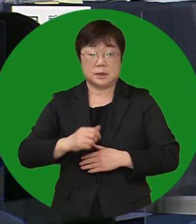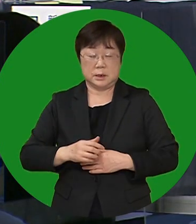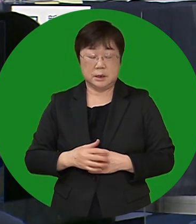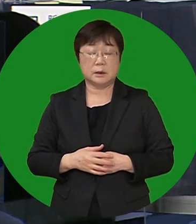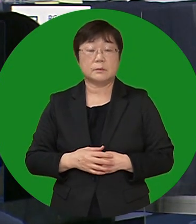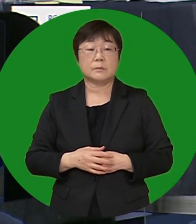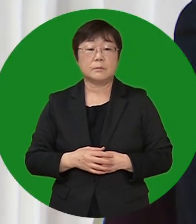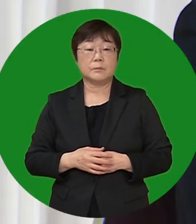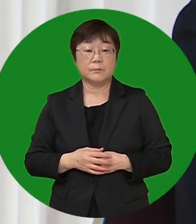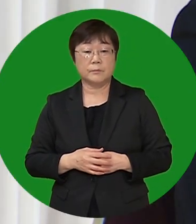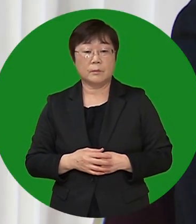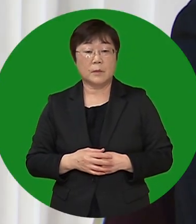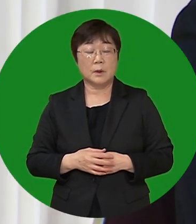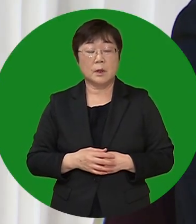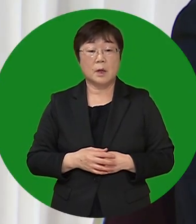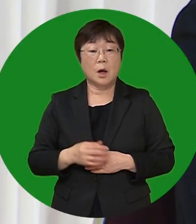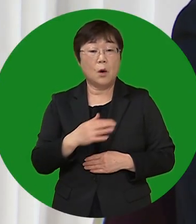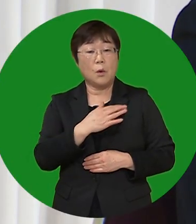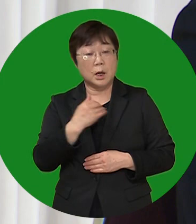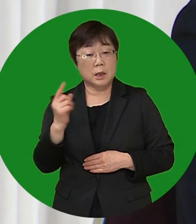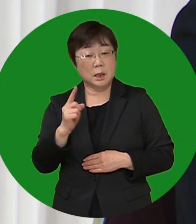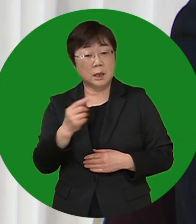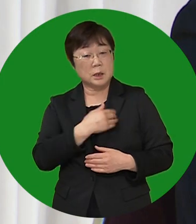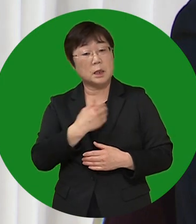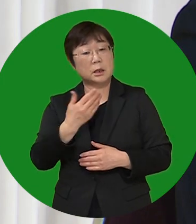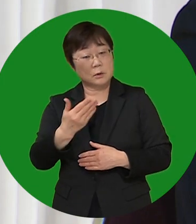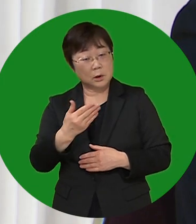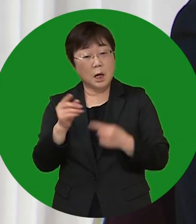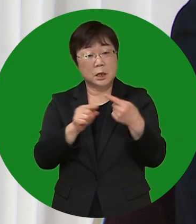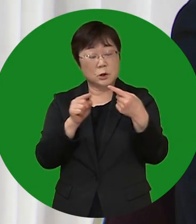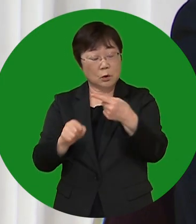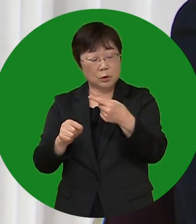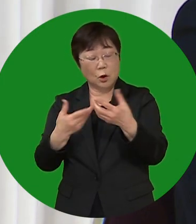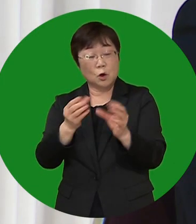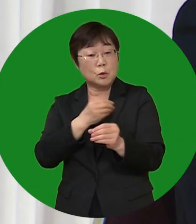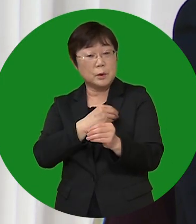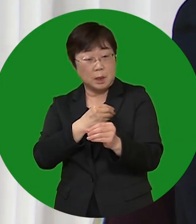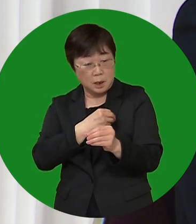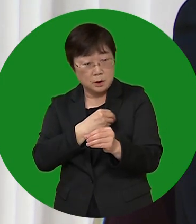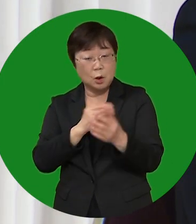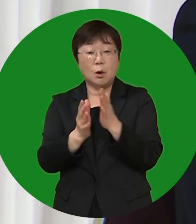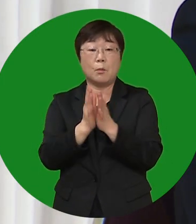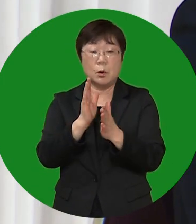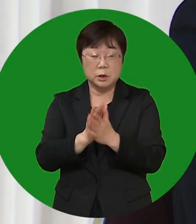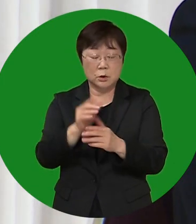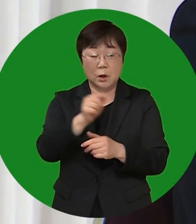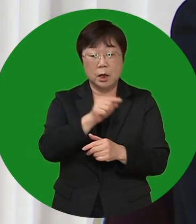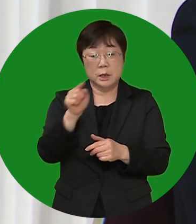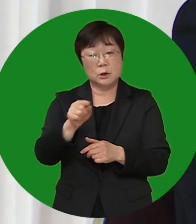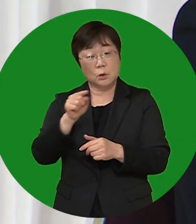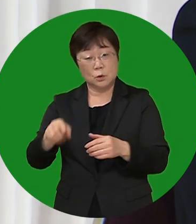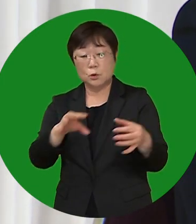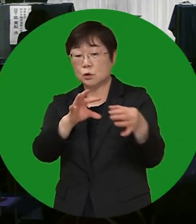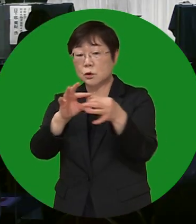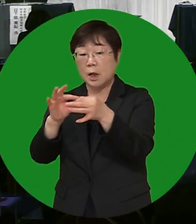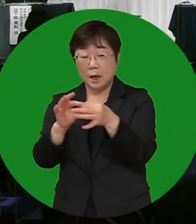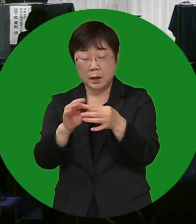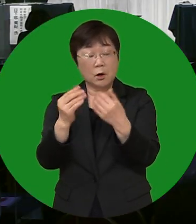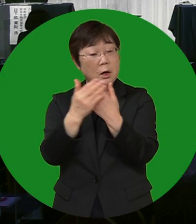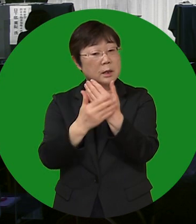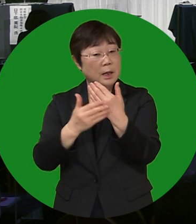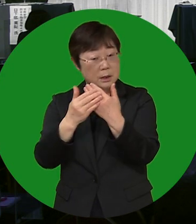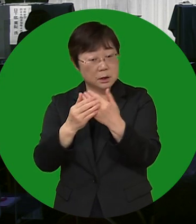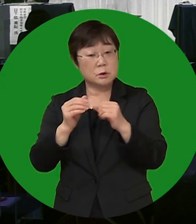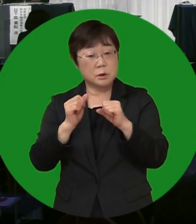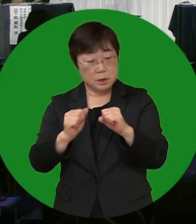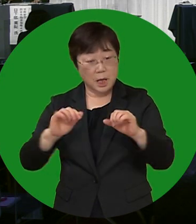ふうに思いますのでそういった中でわれわれが何ができるのか一人との組合員さんともう一度人と人とのつながりをですね大切に